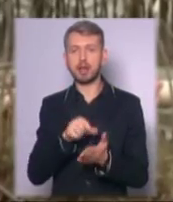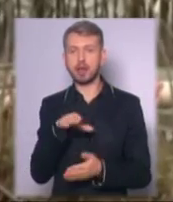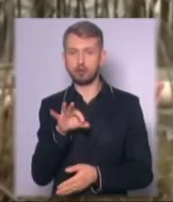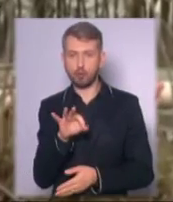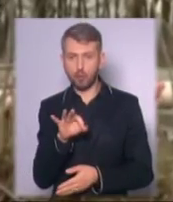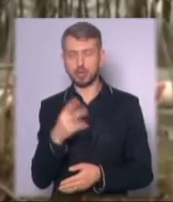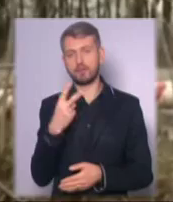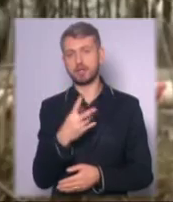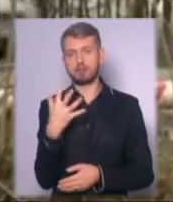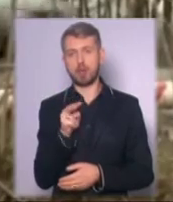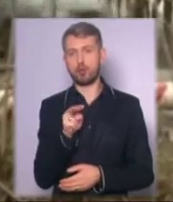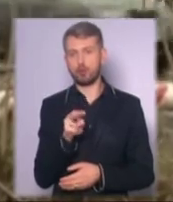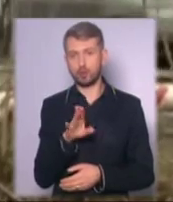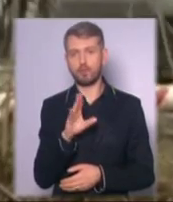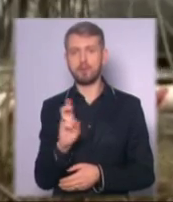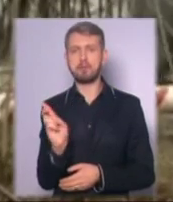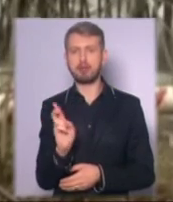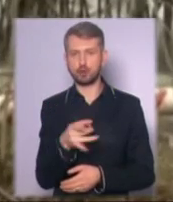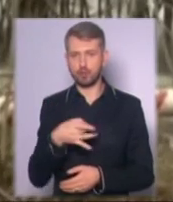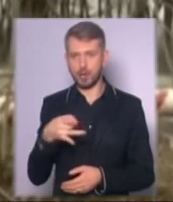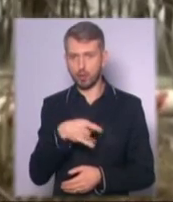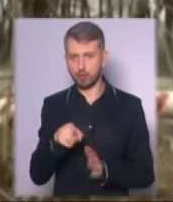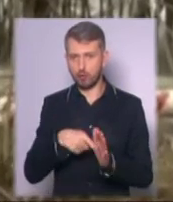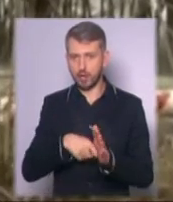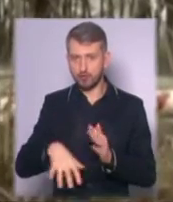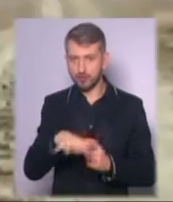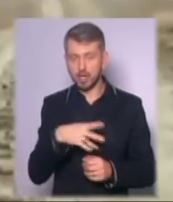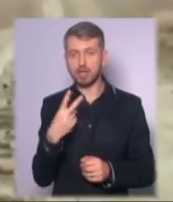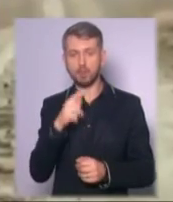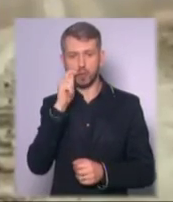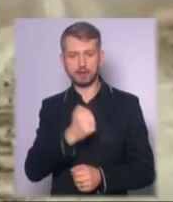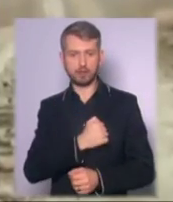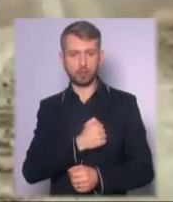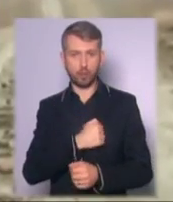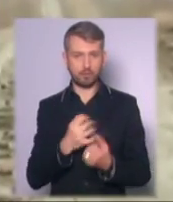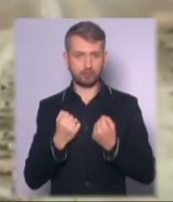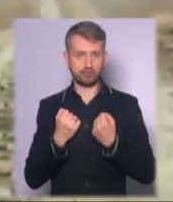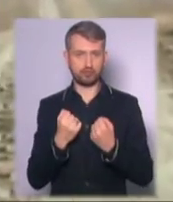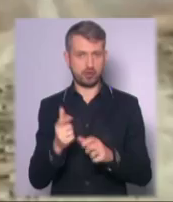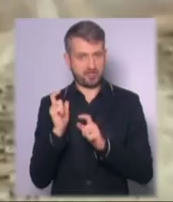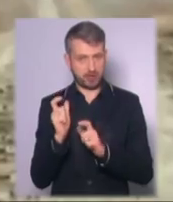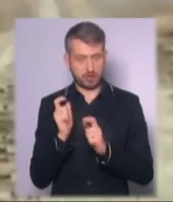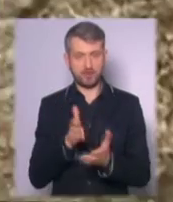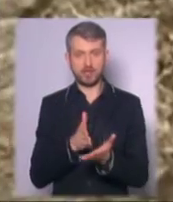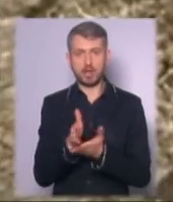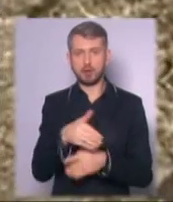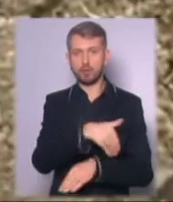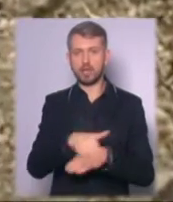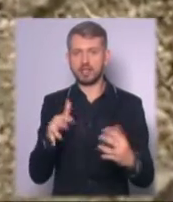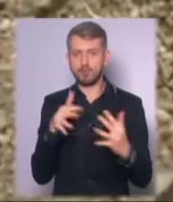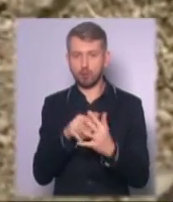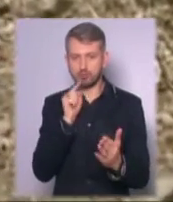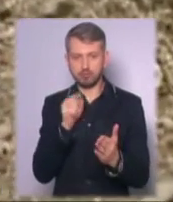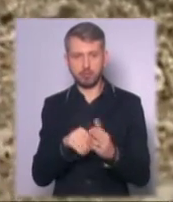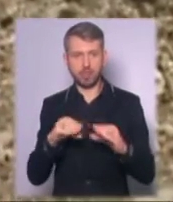Лисенка, 25 лютого у Бахмутському районі Донеччини двоє українських військових, рухаючись на вантажівці у напрямку лінії фронту, натрапили